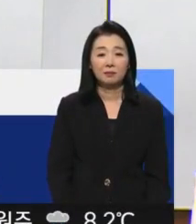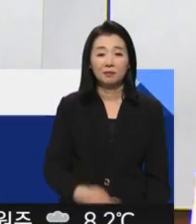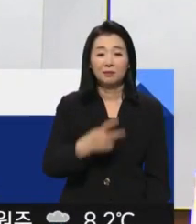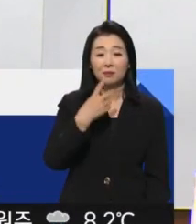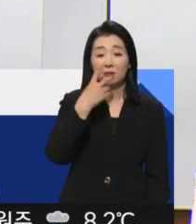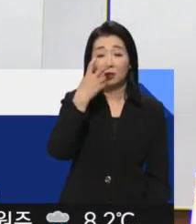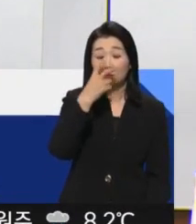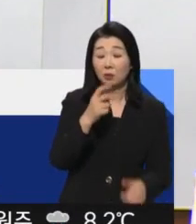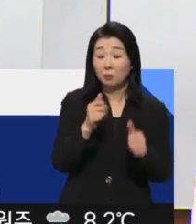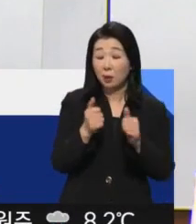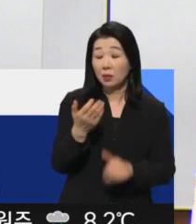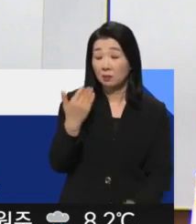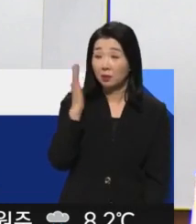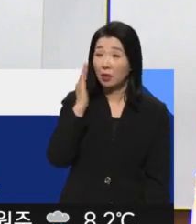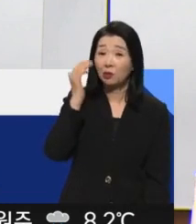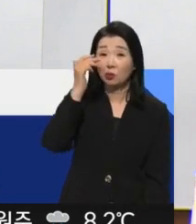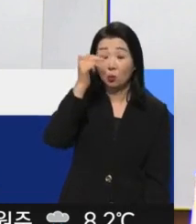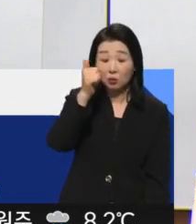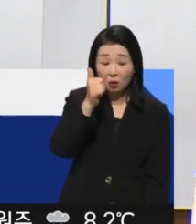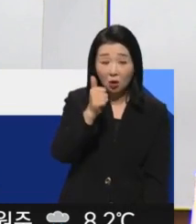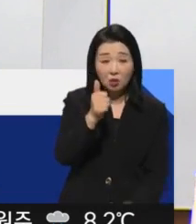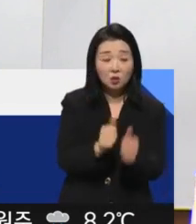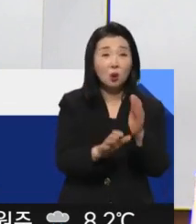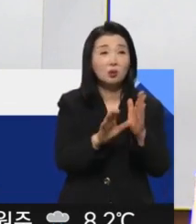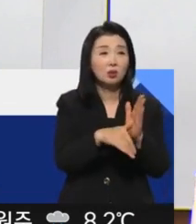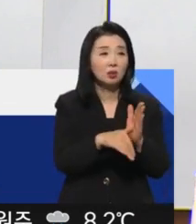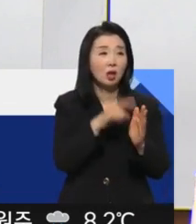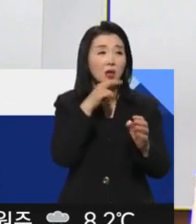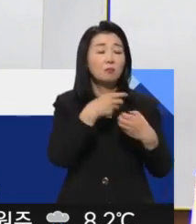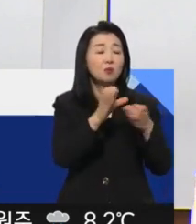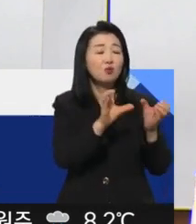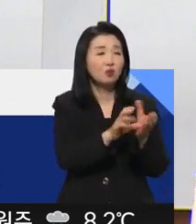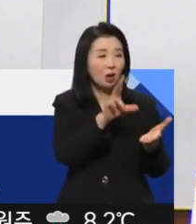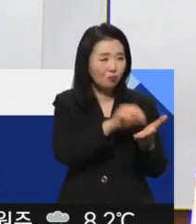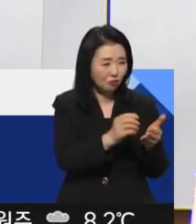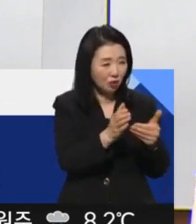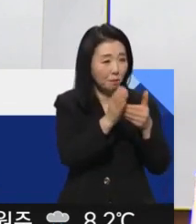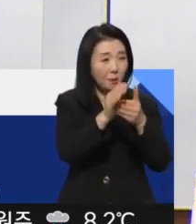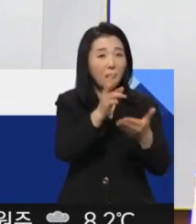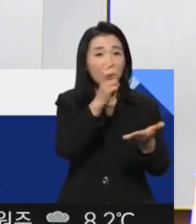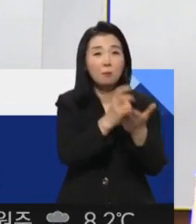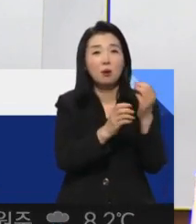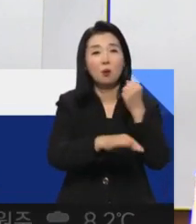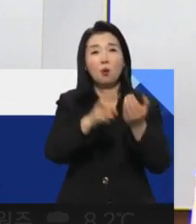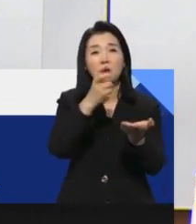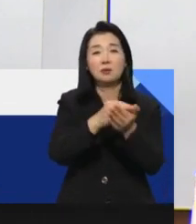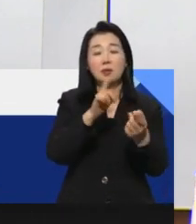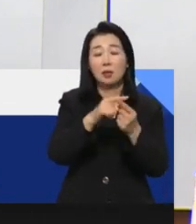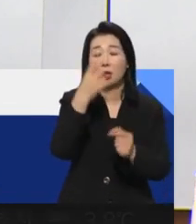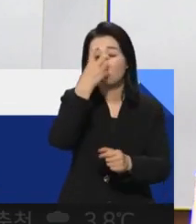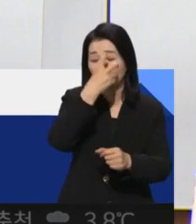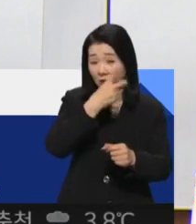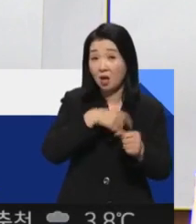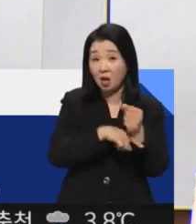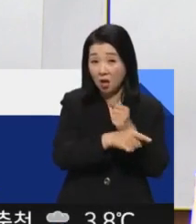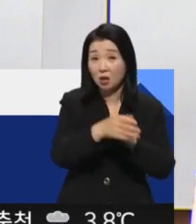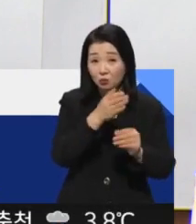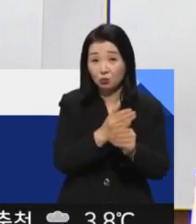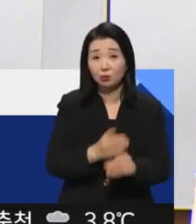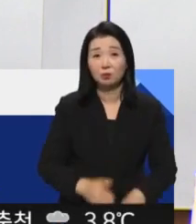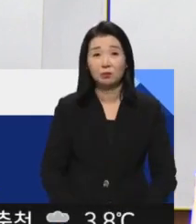대통령 경선 당시 민주당에서 제기된 문제 제기에 따라서 법과 원칙에 따라 수사를 진행하고 있는